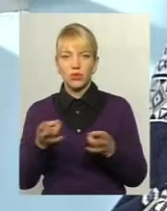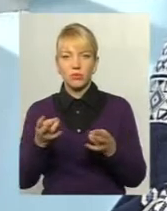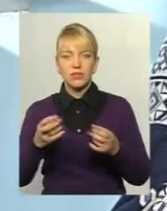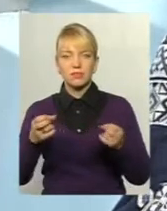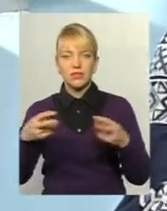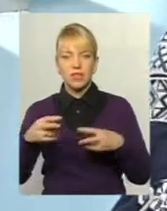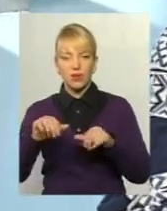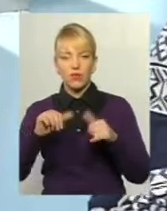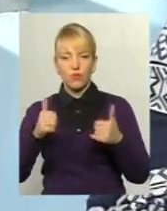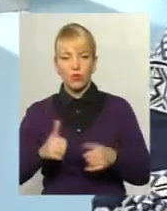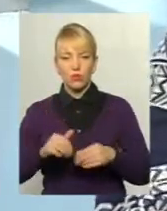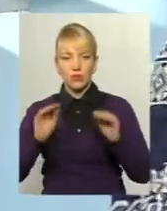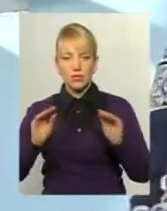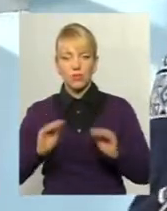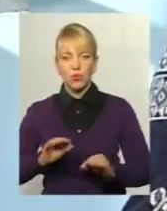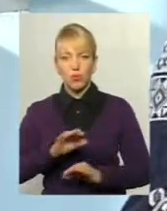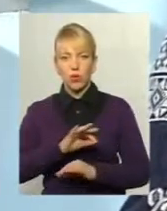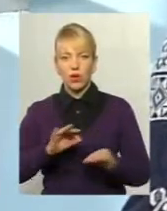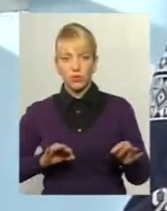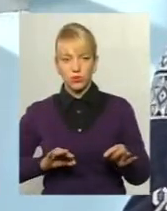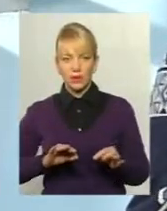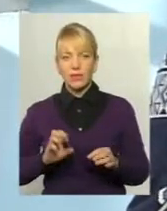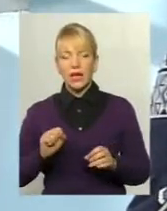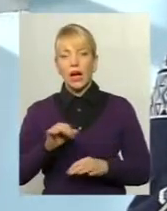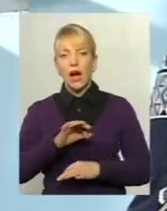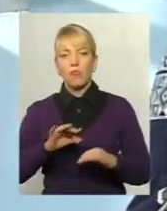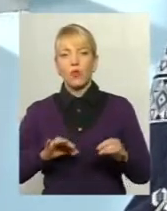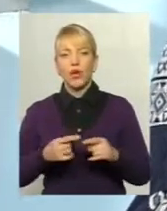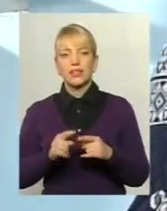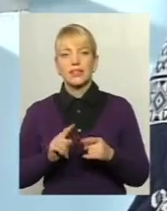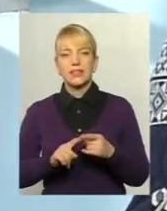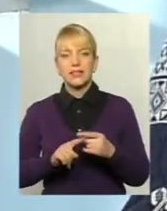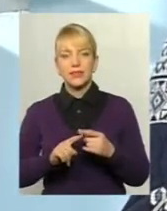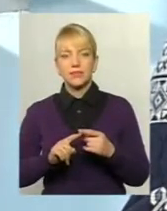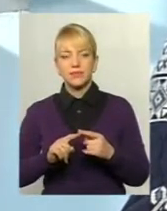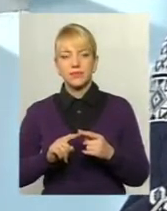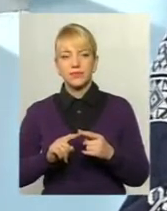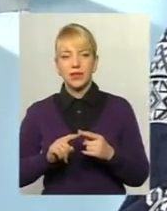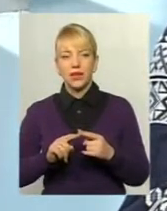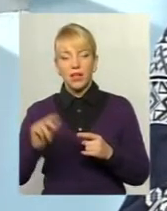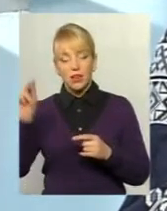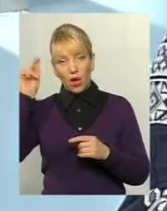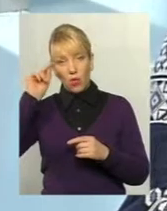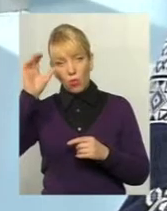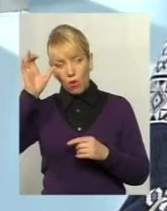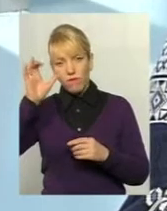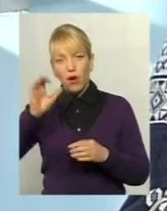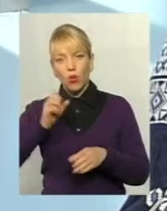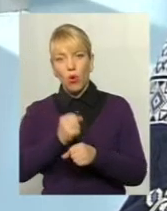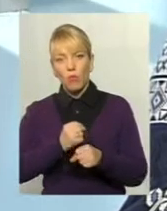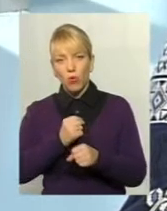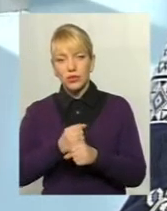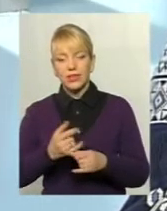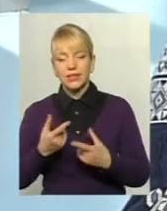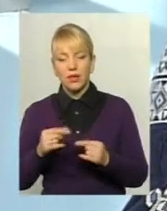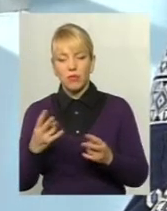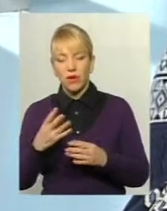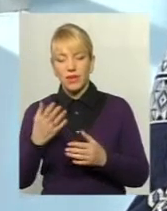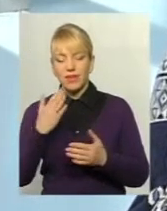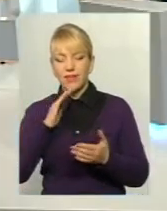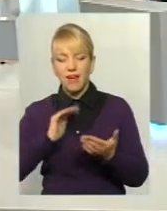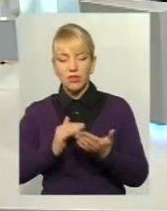форми заповнення проекту. А проект – це свого роду така невеличка наукова робота, де має все якісно,